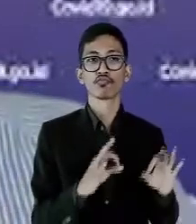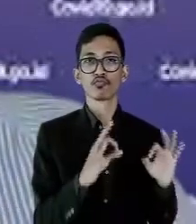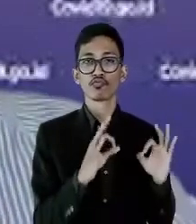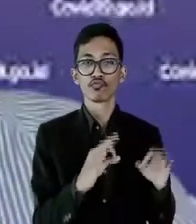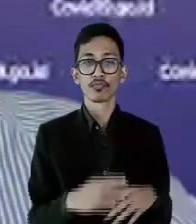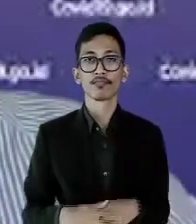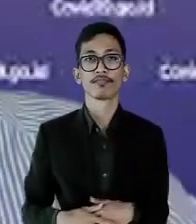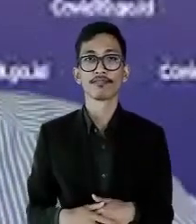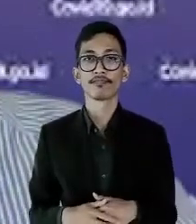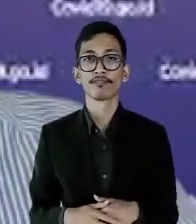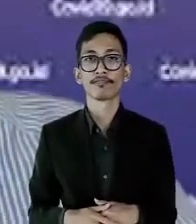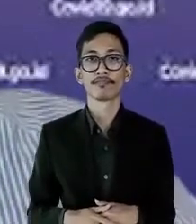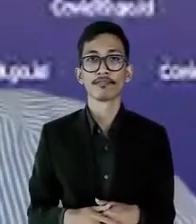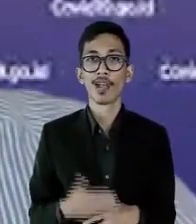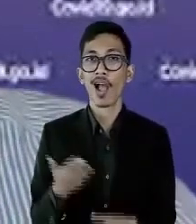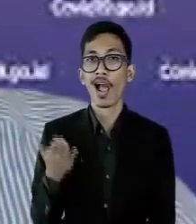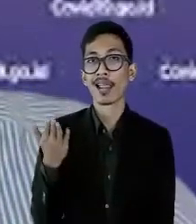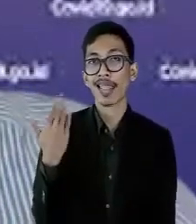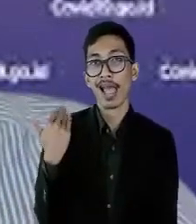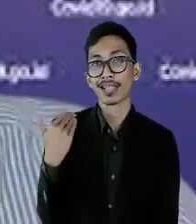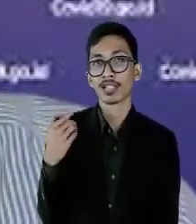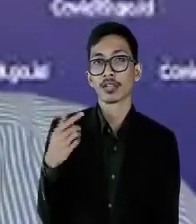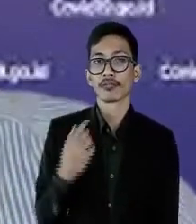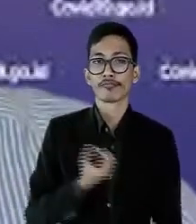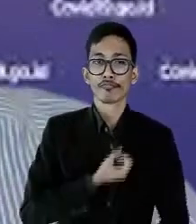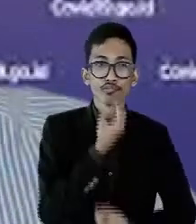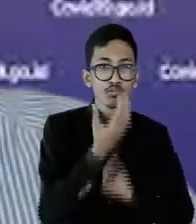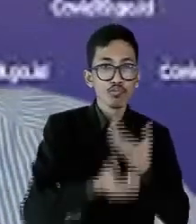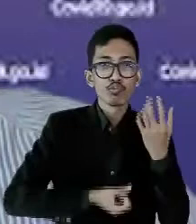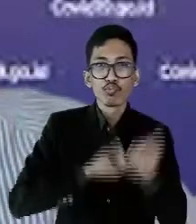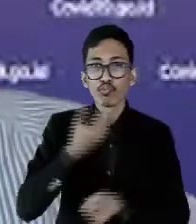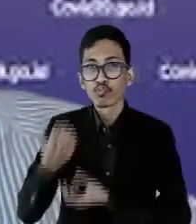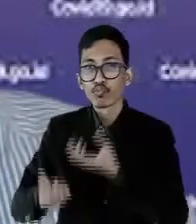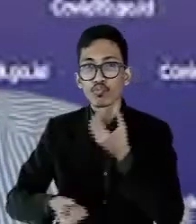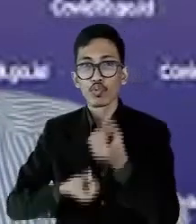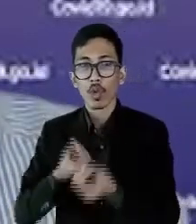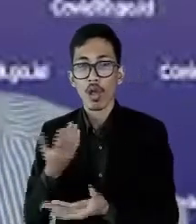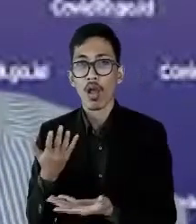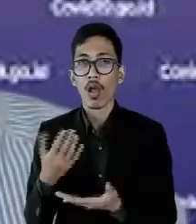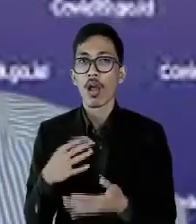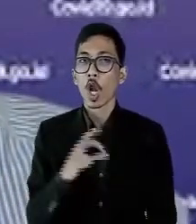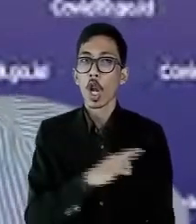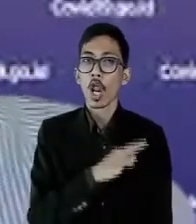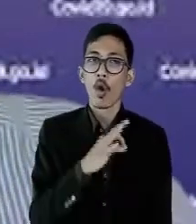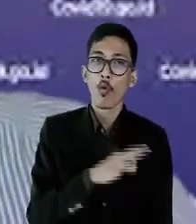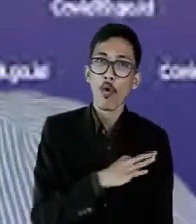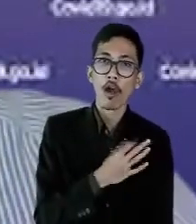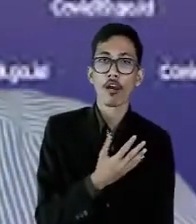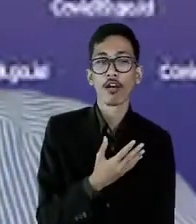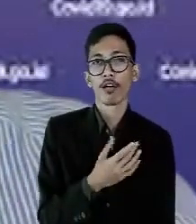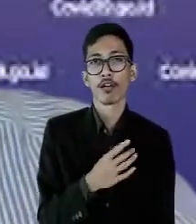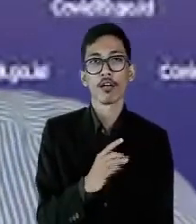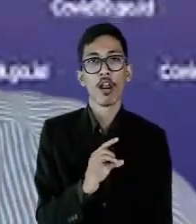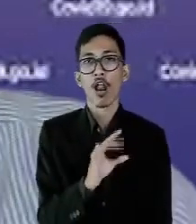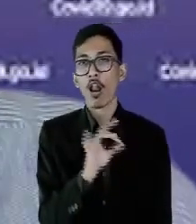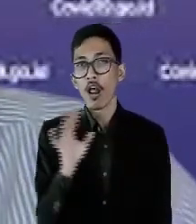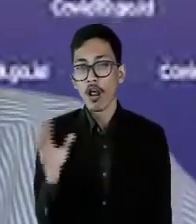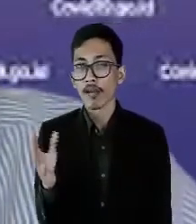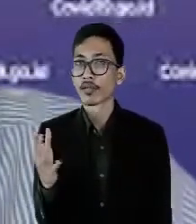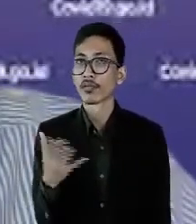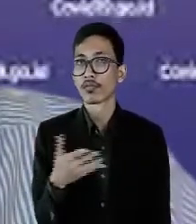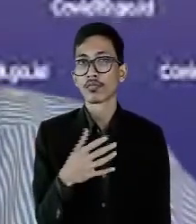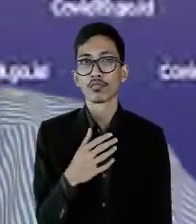itulah pemirsa apa yang disampaikan secara live yang dilakukan dan relawan yang terjun pun